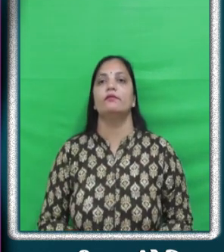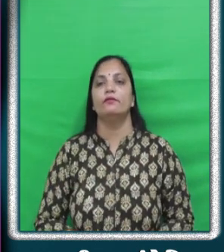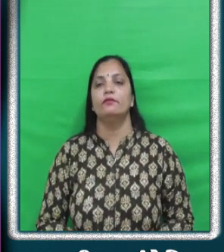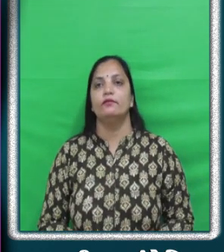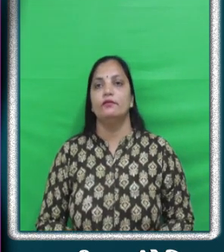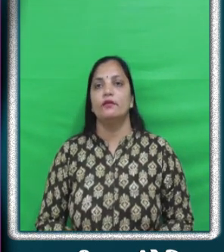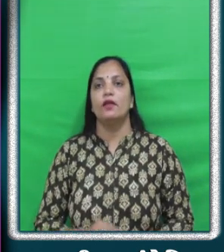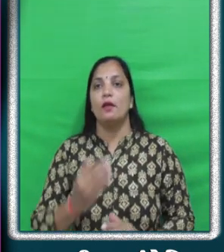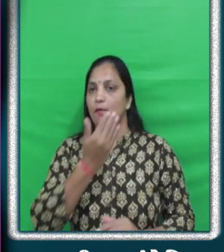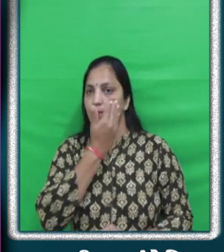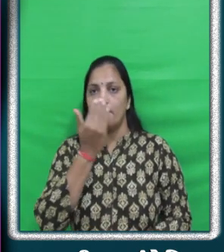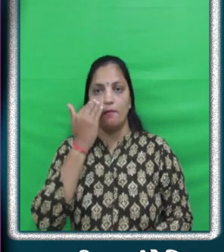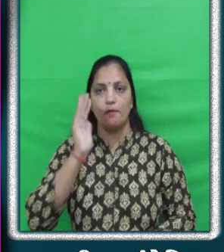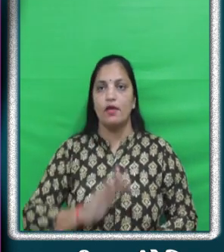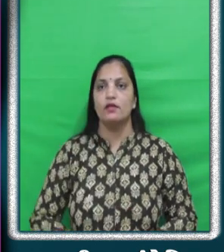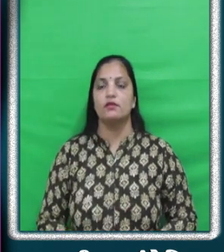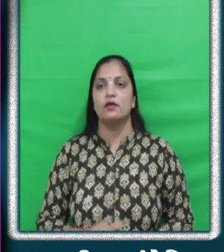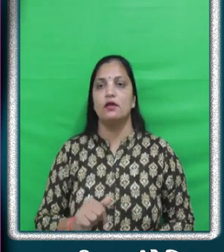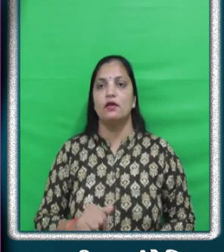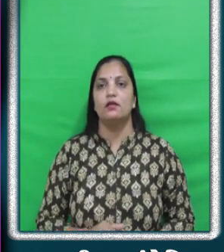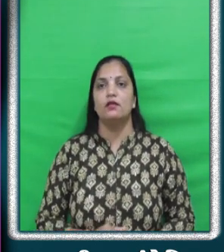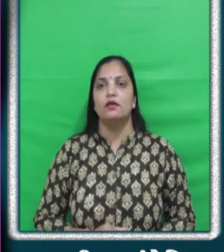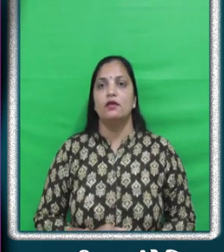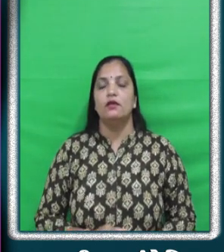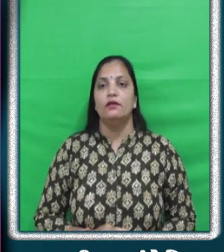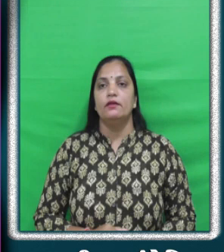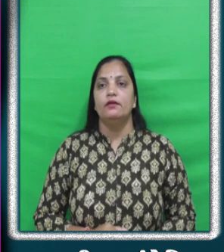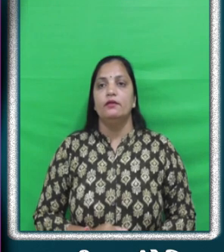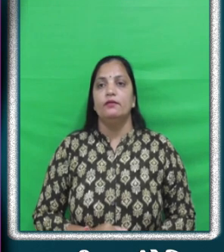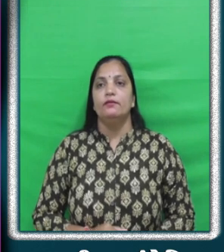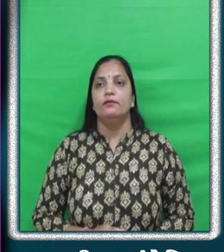ગયા છે, તો મહેસાણાથી આપણી સાથે છે,